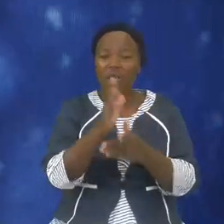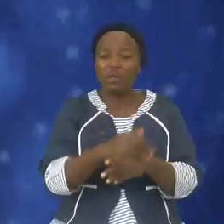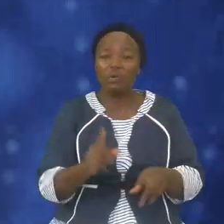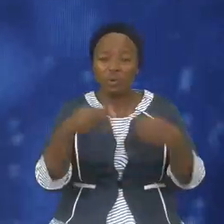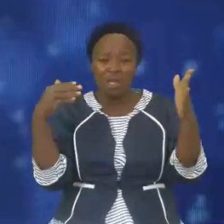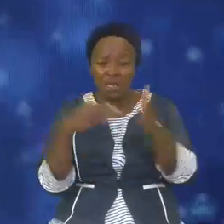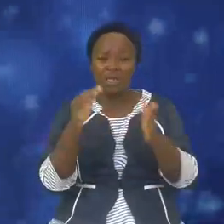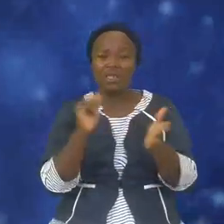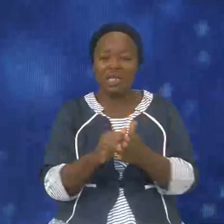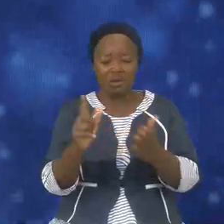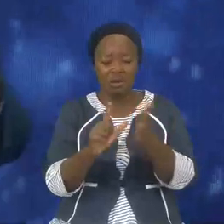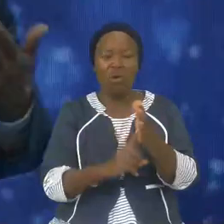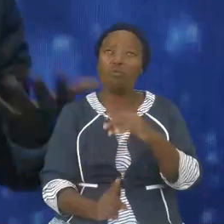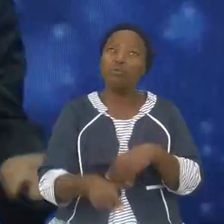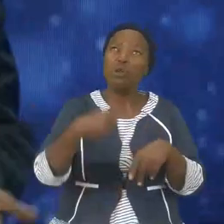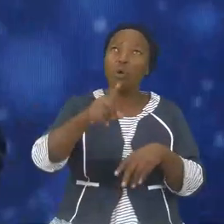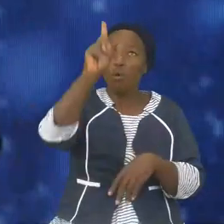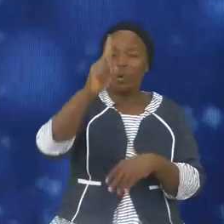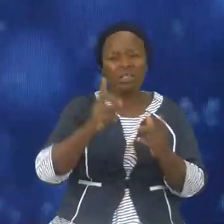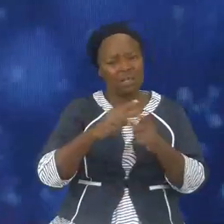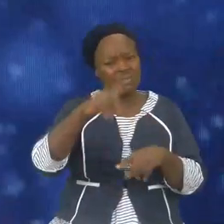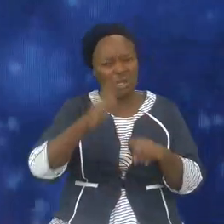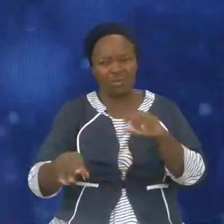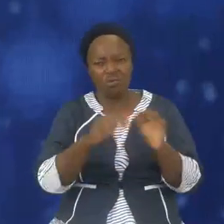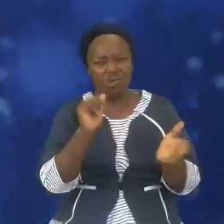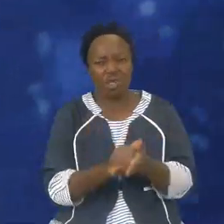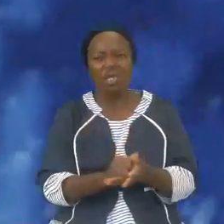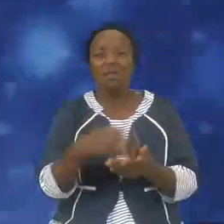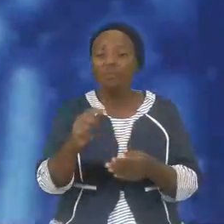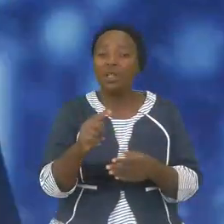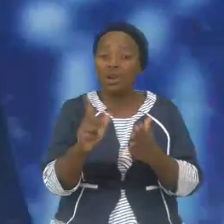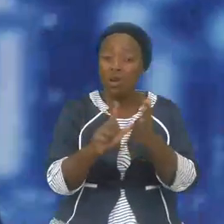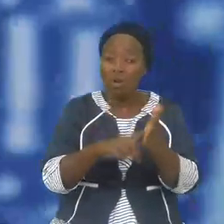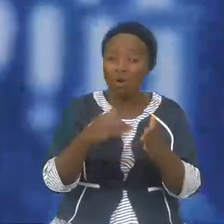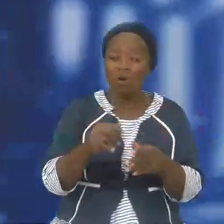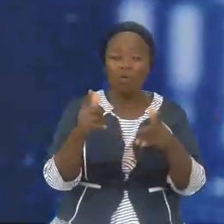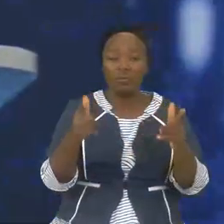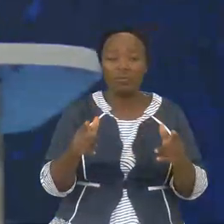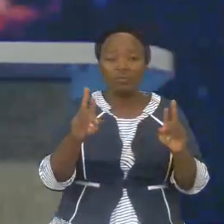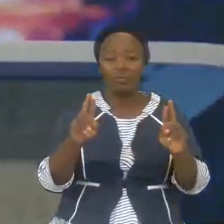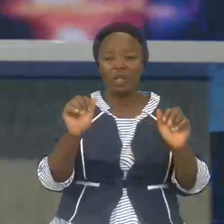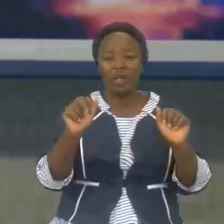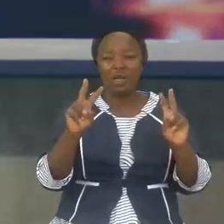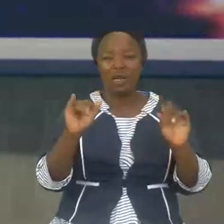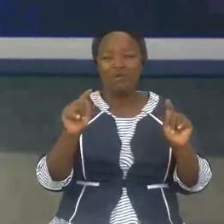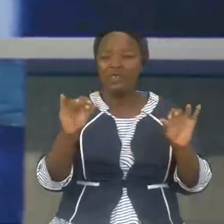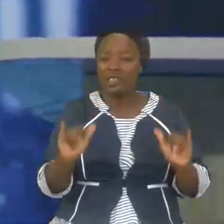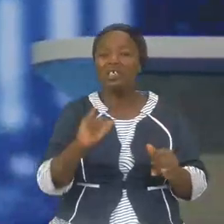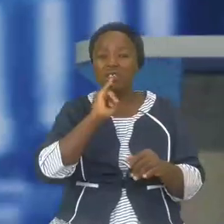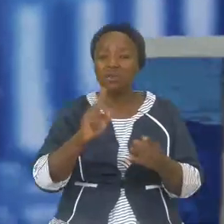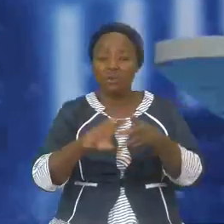pour contredire celle de gravité. Tu ne peux pas faire cela. La loi de gravité, c'est pour